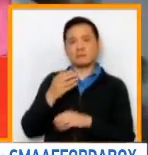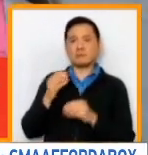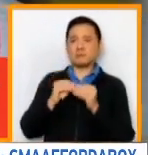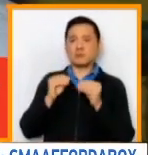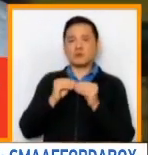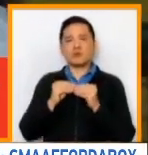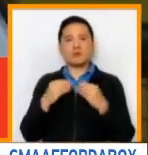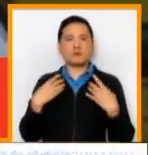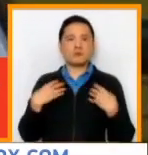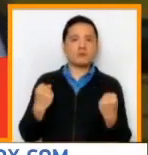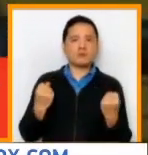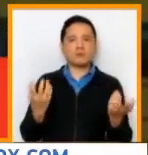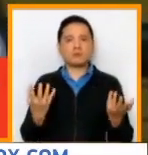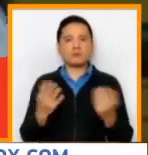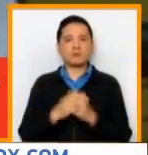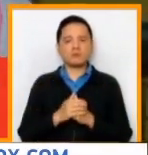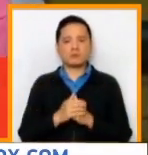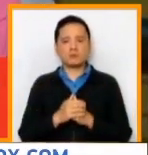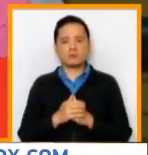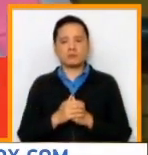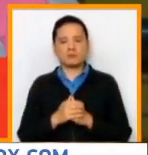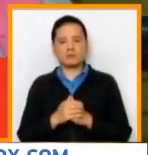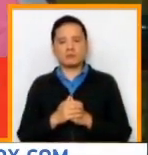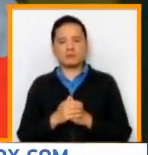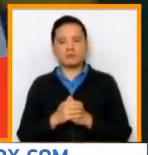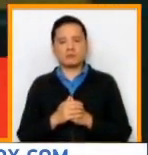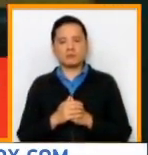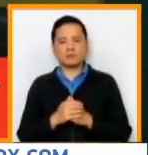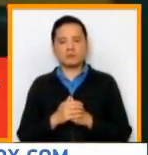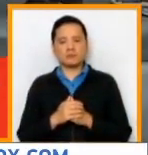Kasi pawala pa lang po naman.